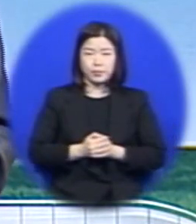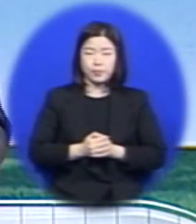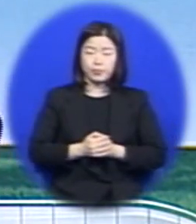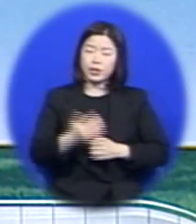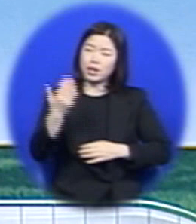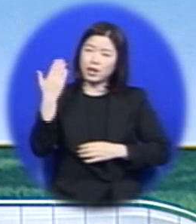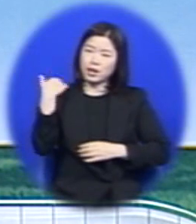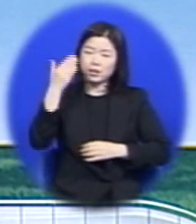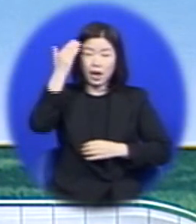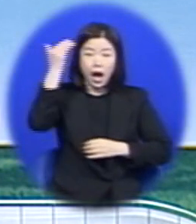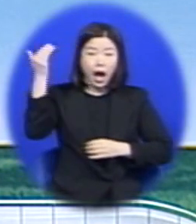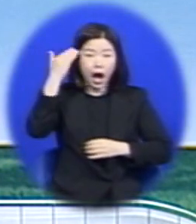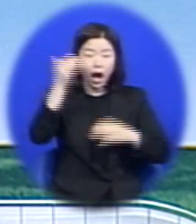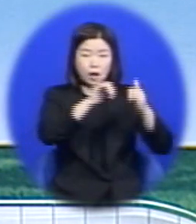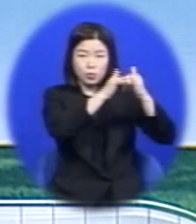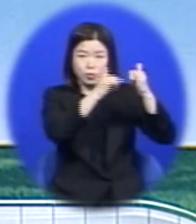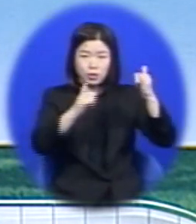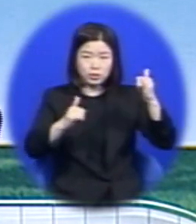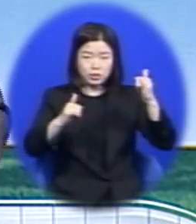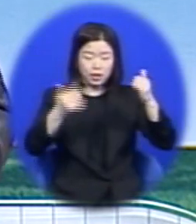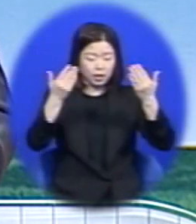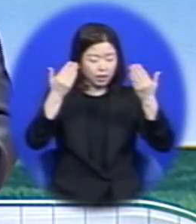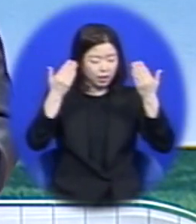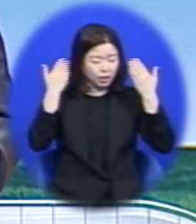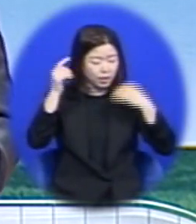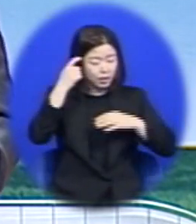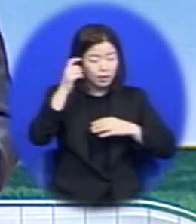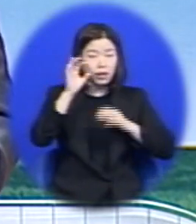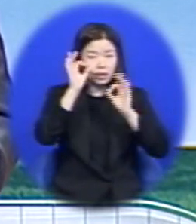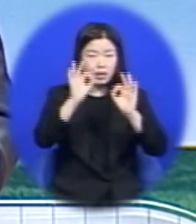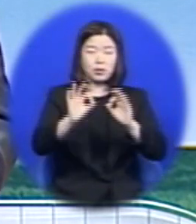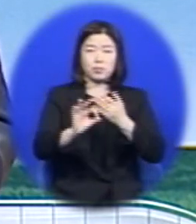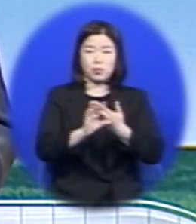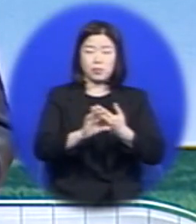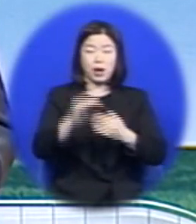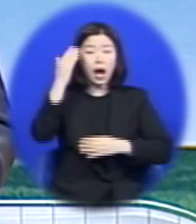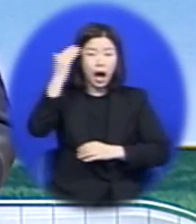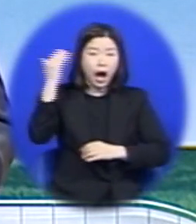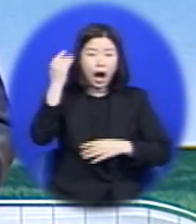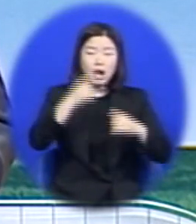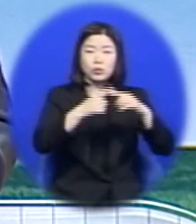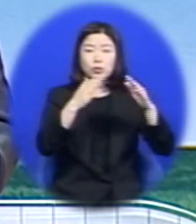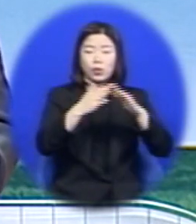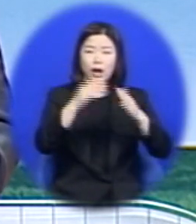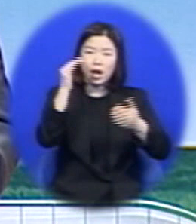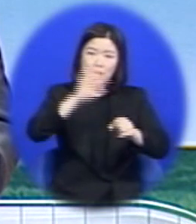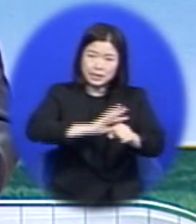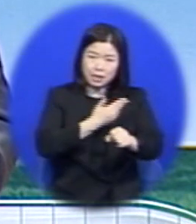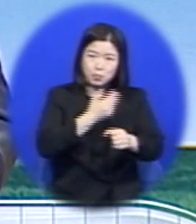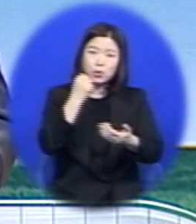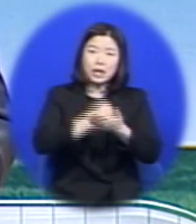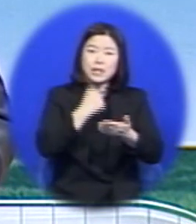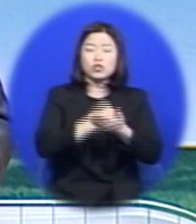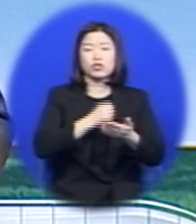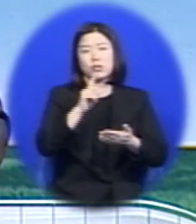지난 한국 역사를 이렇게 돌아볼 때 한국 교회가 잘못한 것이 아쉬운 것이 있습니다.